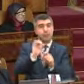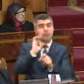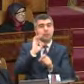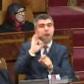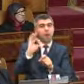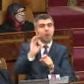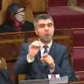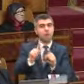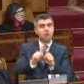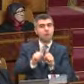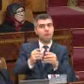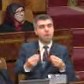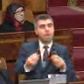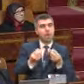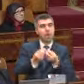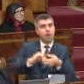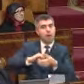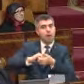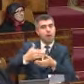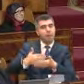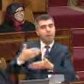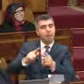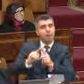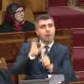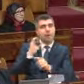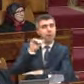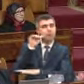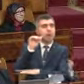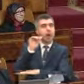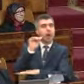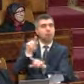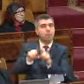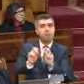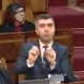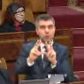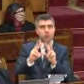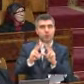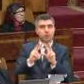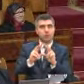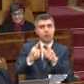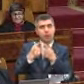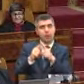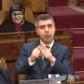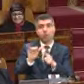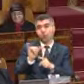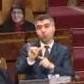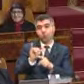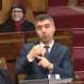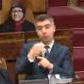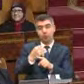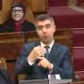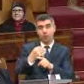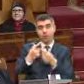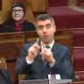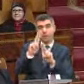والزميل ديالنا في فريق التجمع الدستوري يتكلم على التجربة ديال سيدي إفني، اللي هي تجربة ناجحة. إذن هذا ما يعنيش أننا